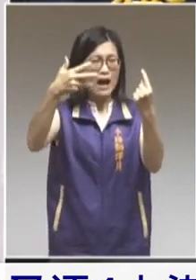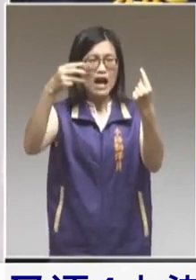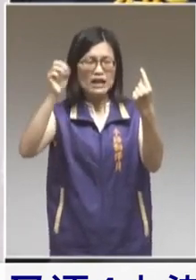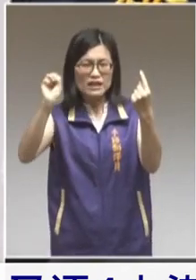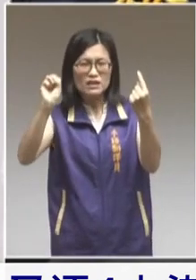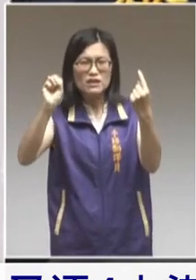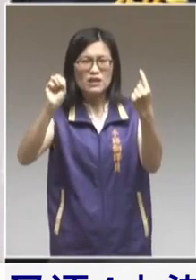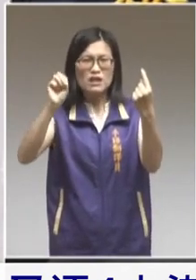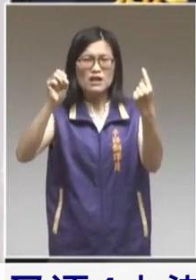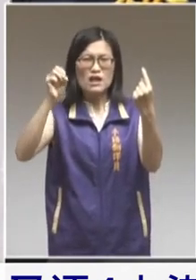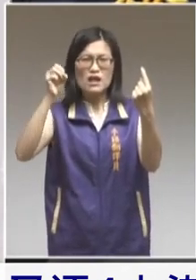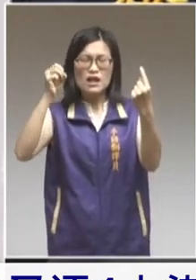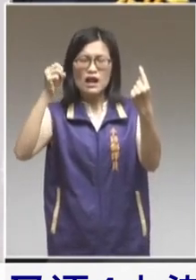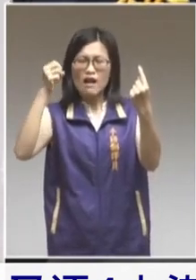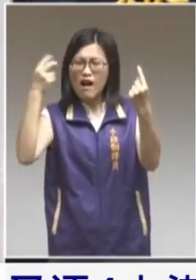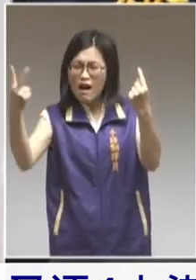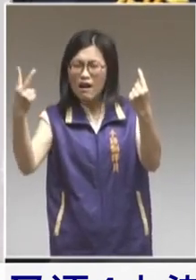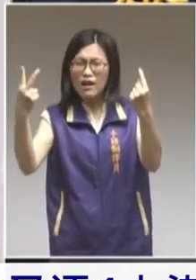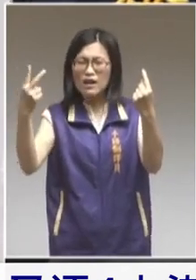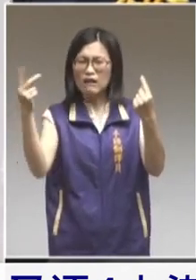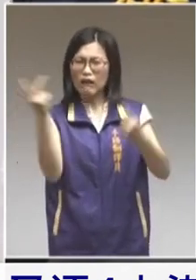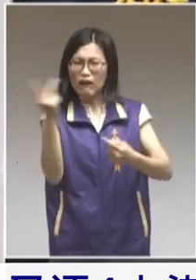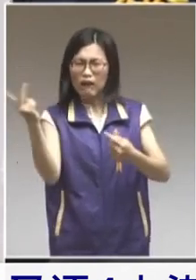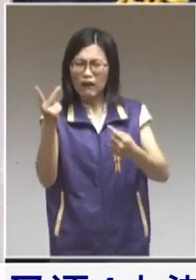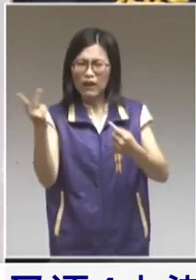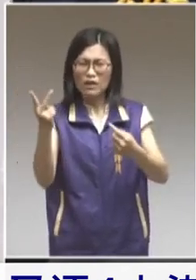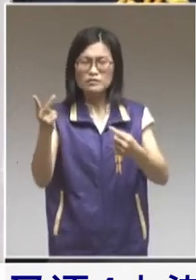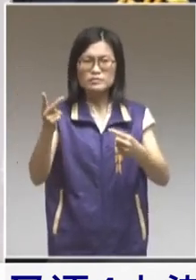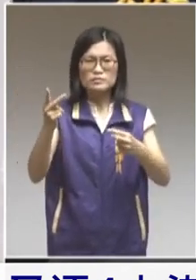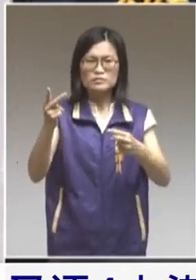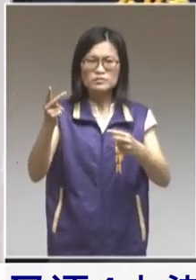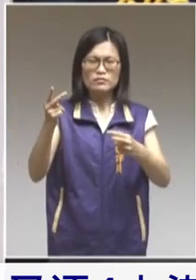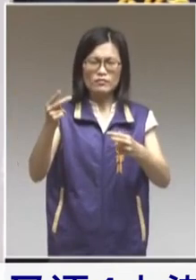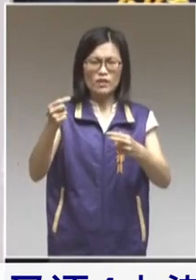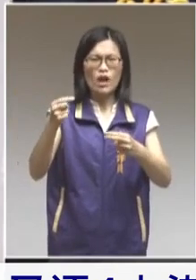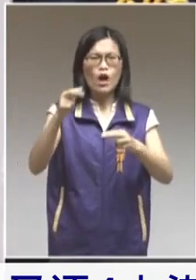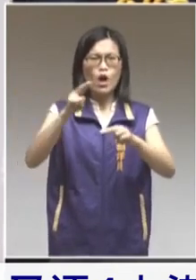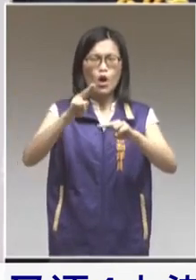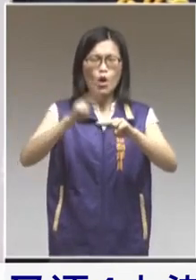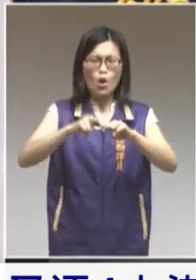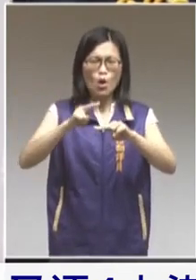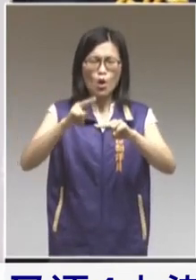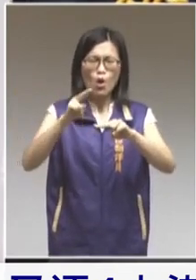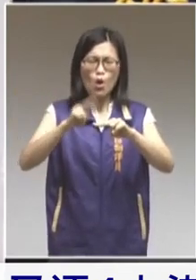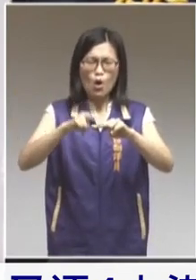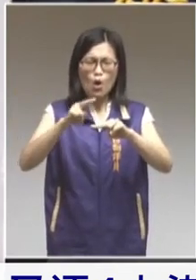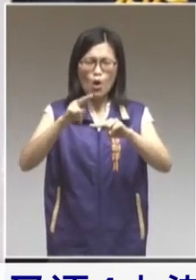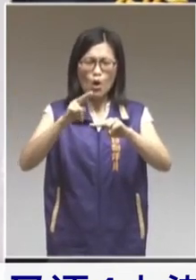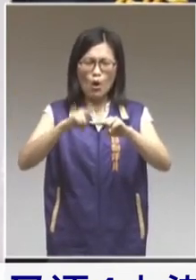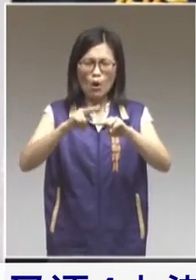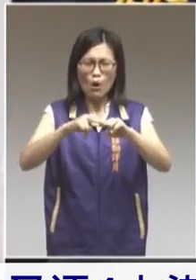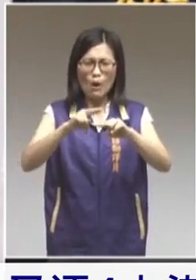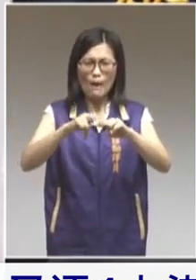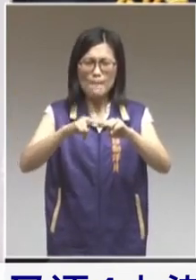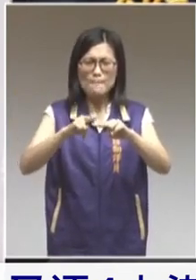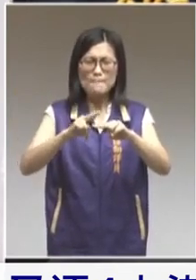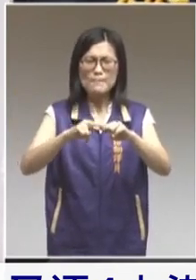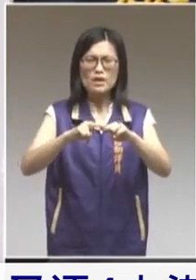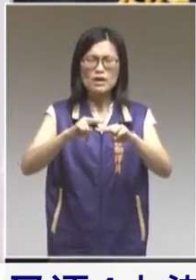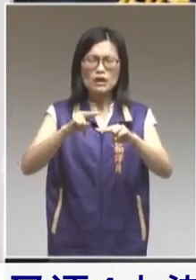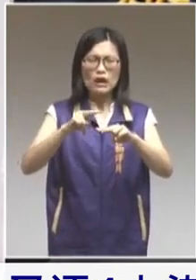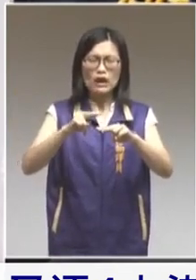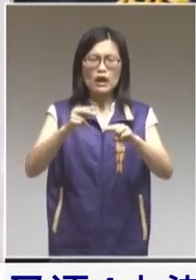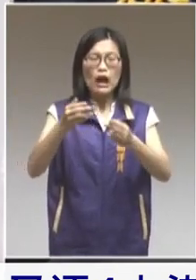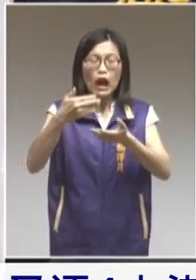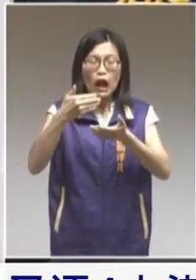19380、19381、19382好，分别好是坐在这个不是相邻的位置了哈。那但是呢，在吃饭结束